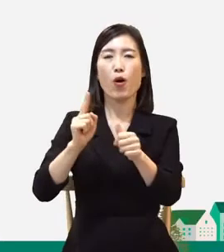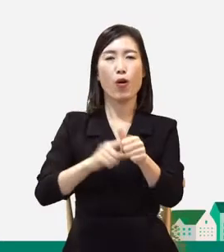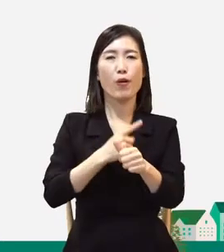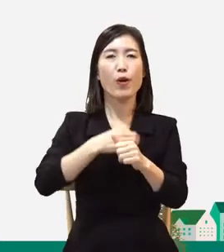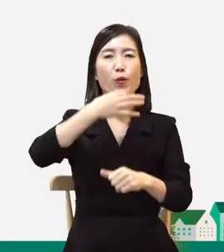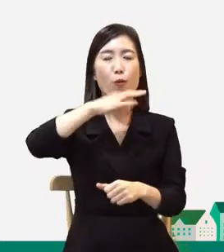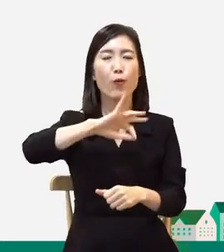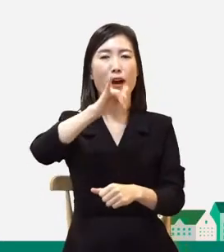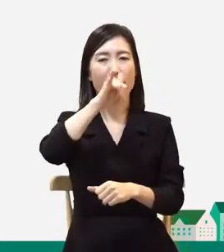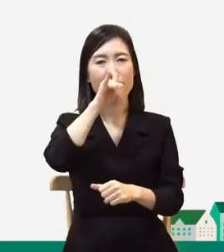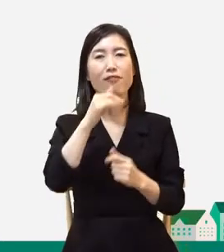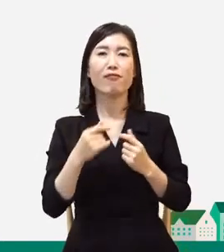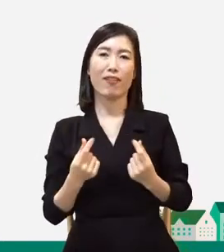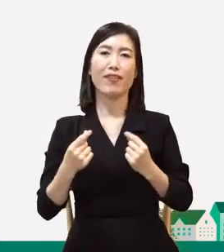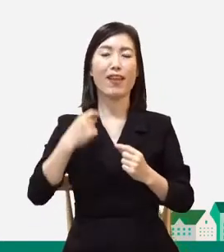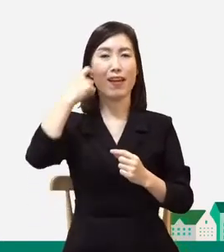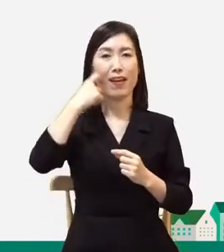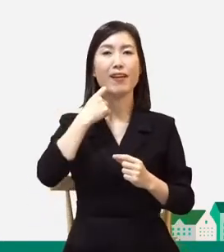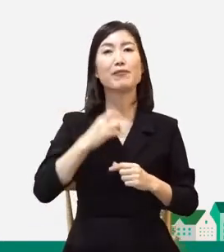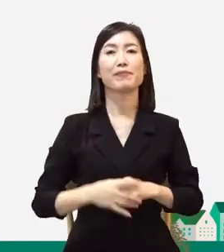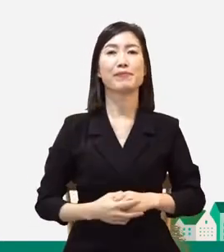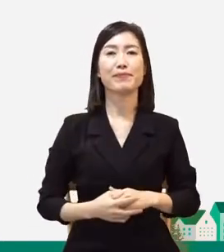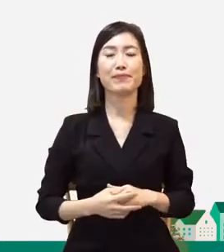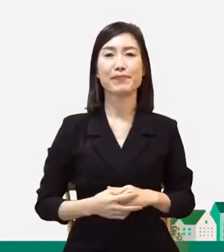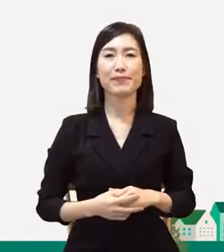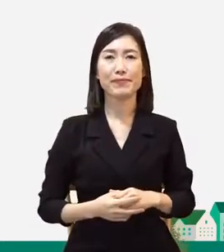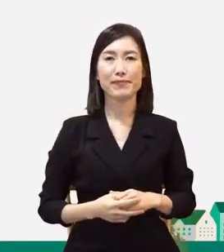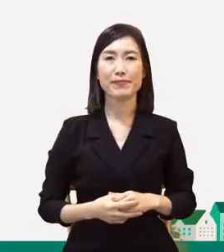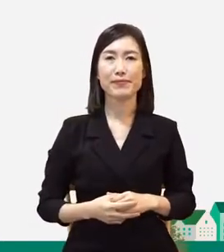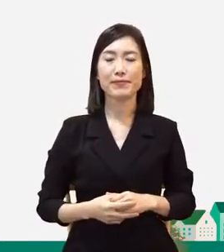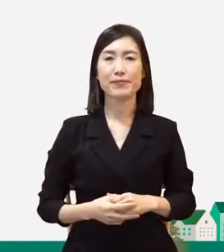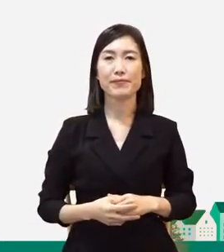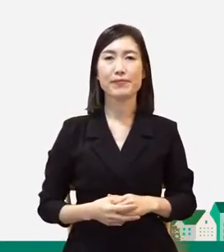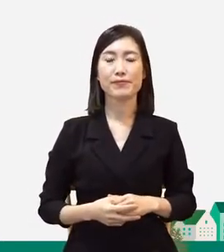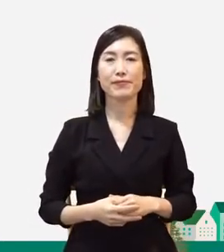것으로 현재로는 보고 있습니다. 그랬을 때